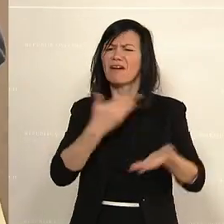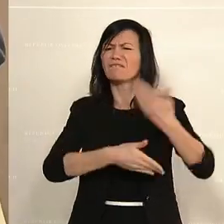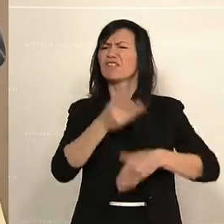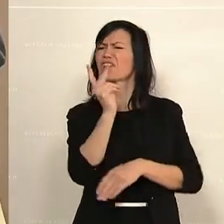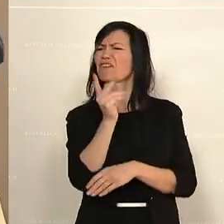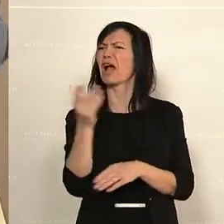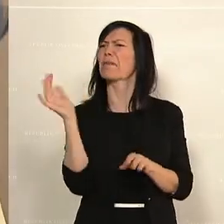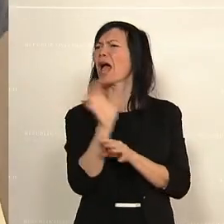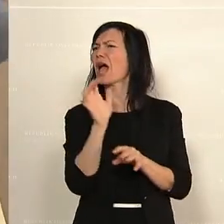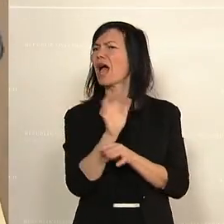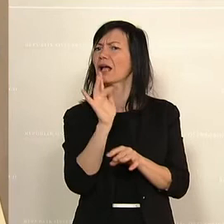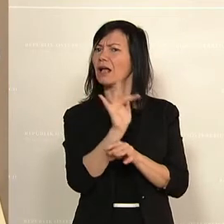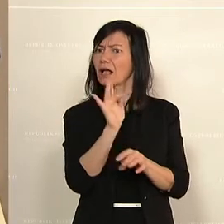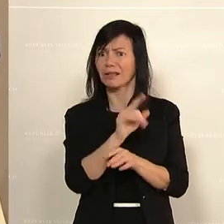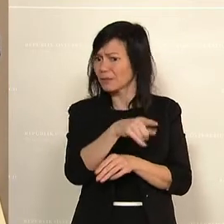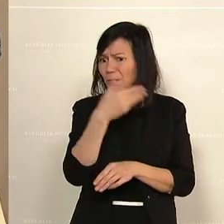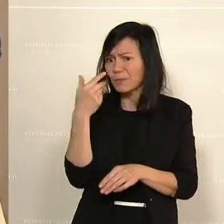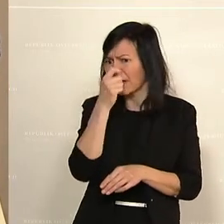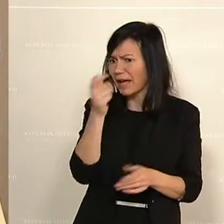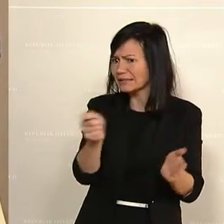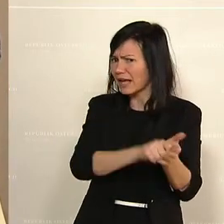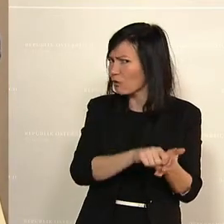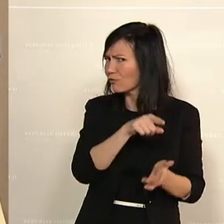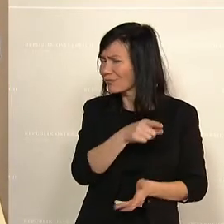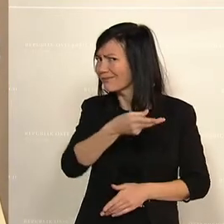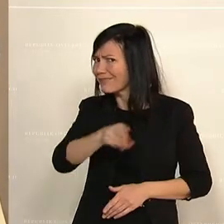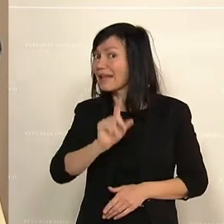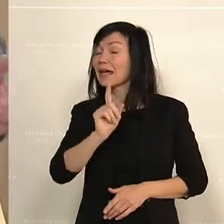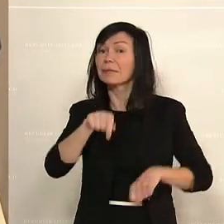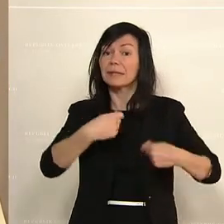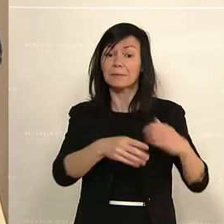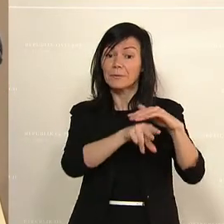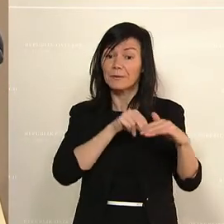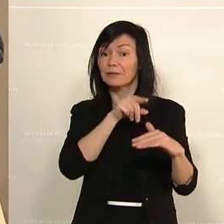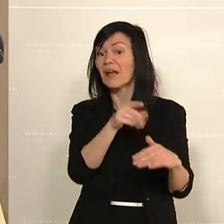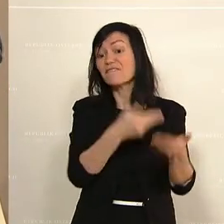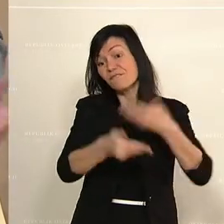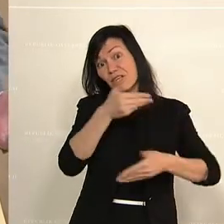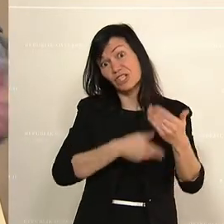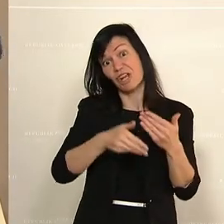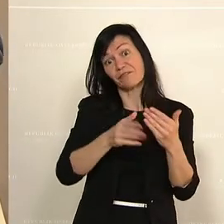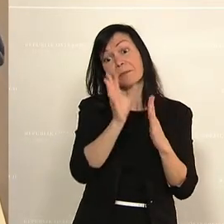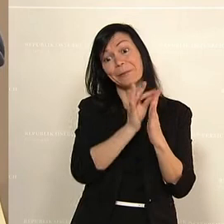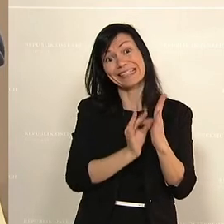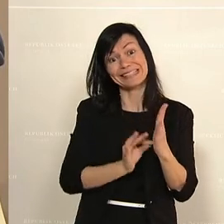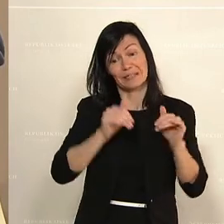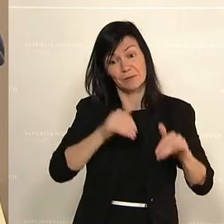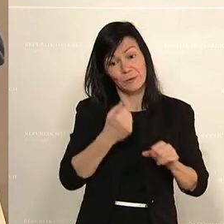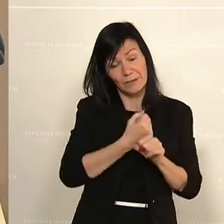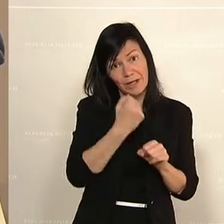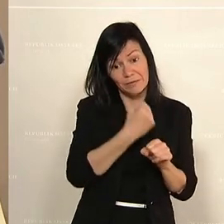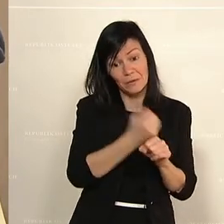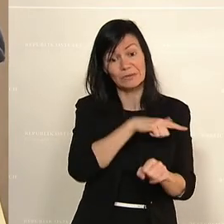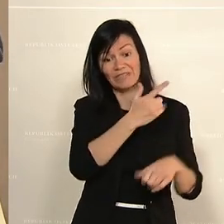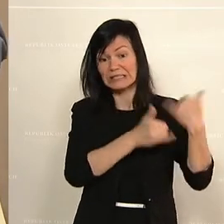es gibt im Unternehmer, das gerade sollten auch Sie wissen, es gibt im Unternehmer, die nach dem wirtschaftlichen Prinzip arbeiten und die letzten 20 Jahre auch